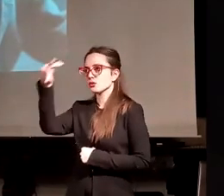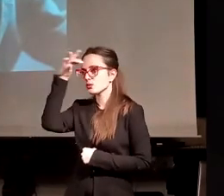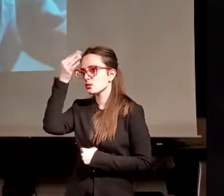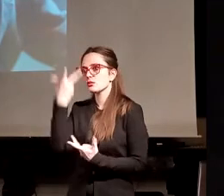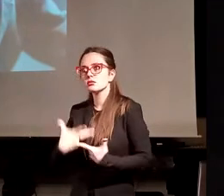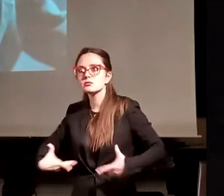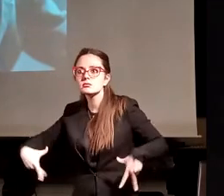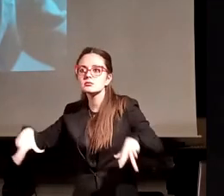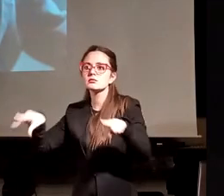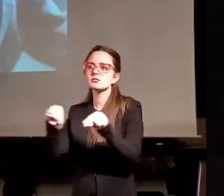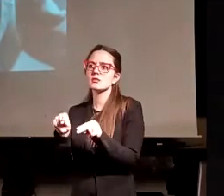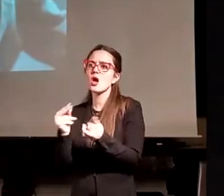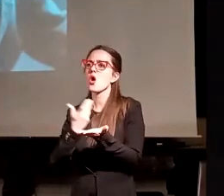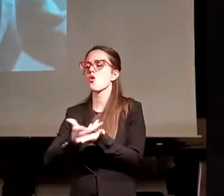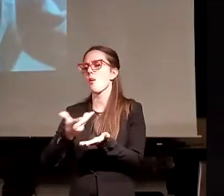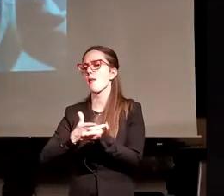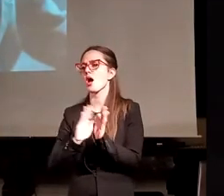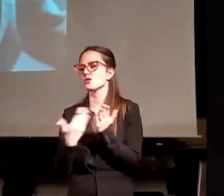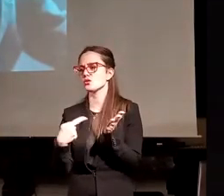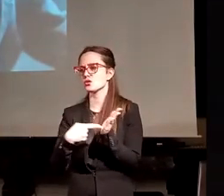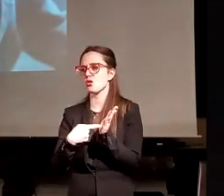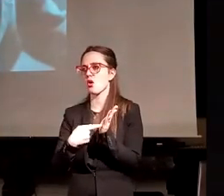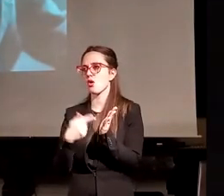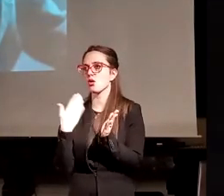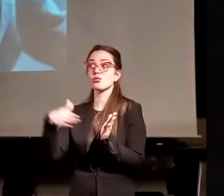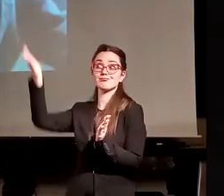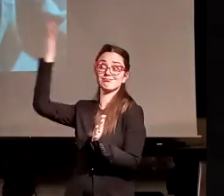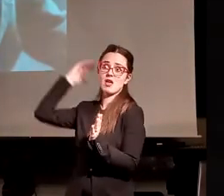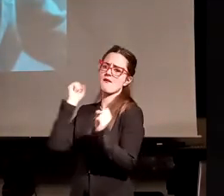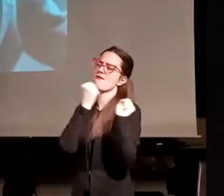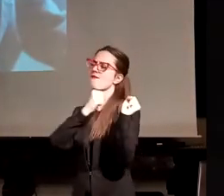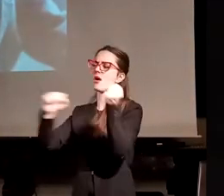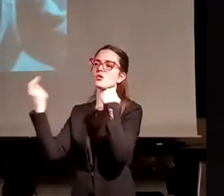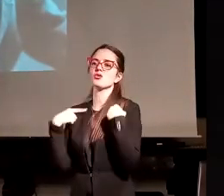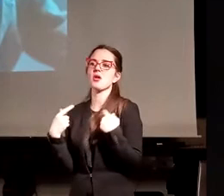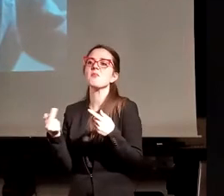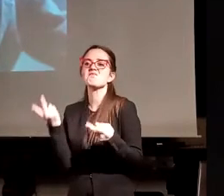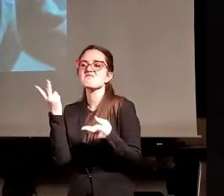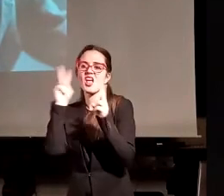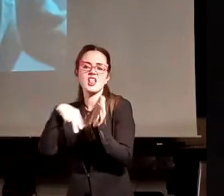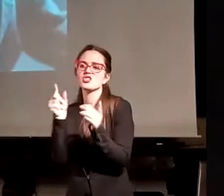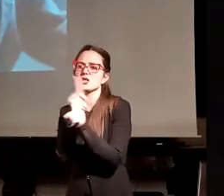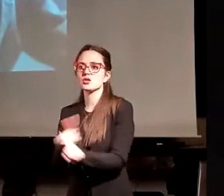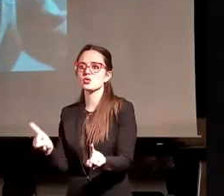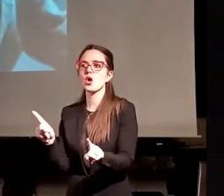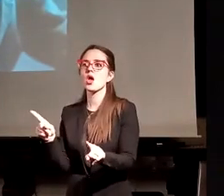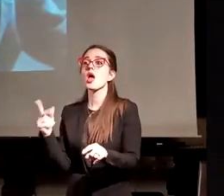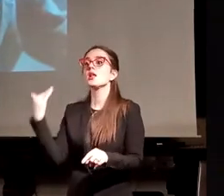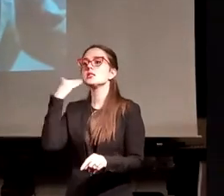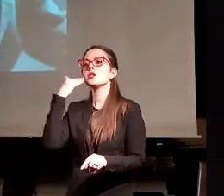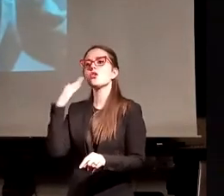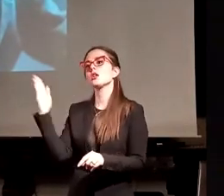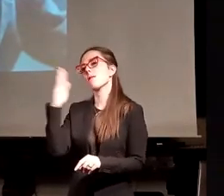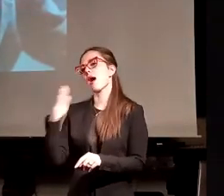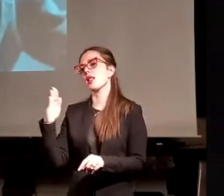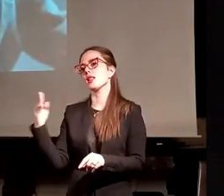un romanzo va abbastanza una volta famoso ordine scuole che sia ma il signore di ballantrae master